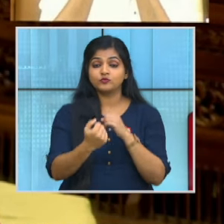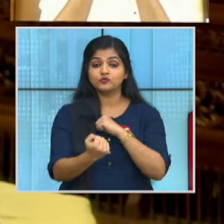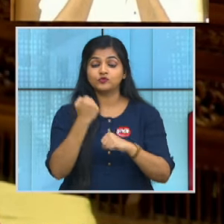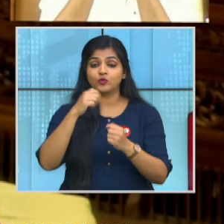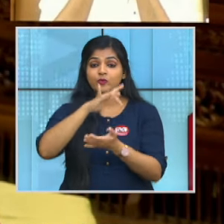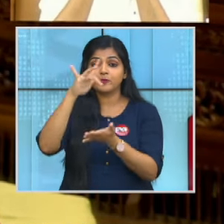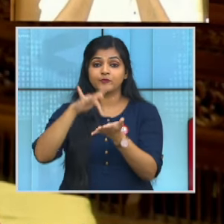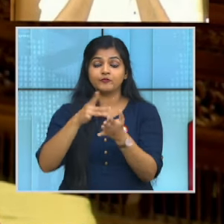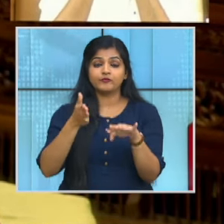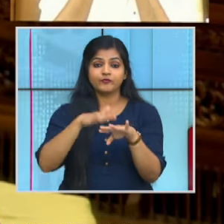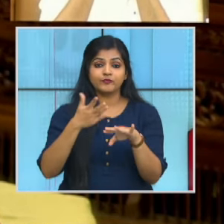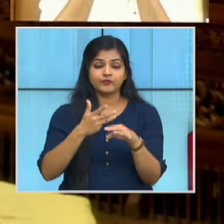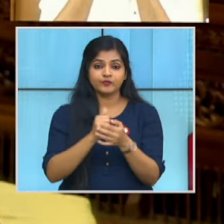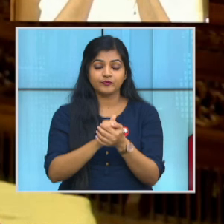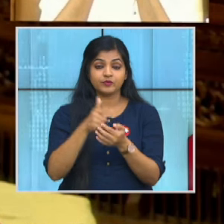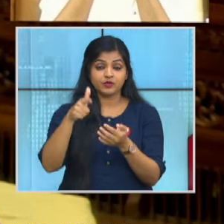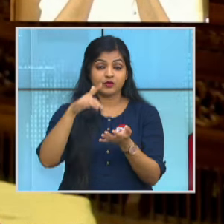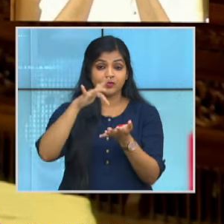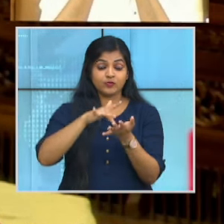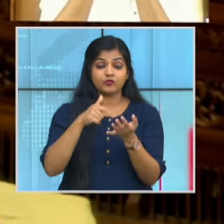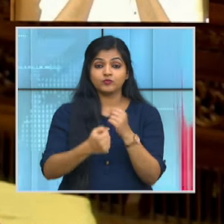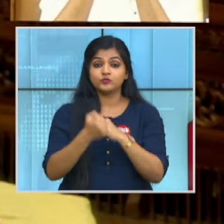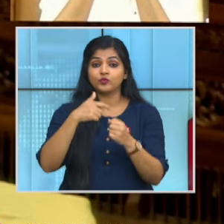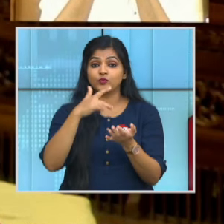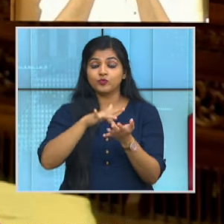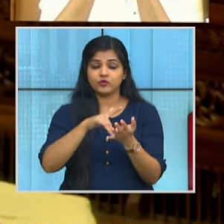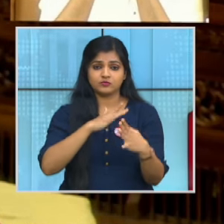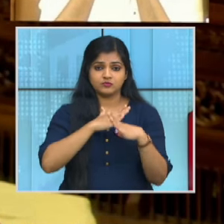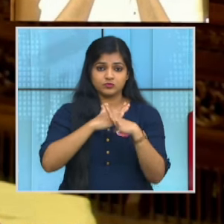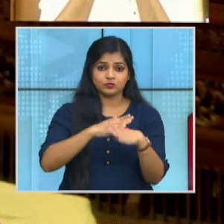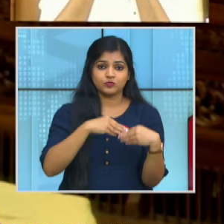കേന്ദ്രത്തിൽ നിന്നുകൊണ്ട് അതിനെ എതിർക്കുക എന്നതല്ലേ സാധാരണ നിലക്ക് ചെയ്യേണ്ടത്.